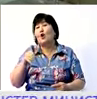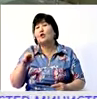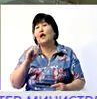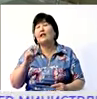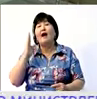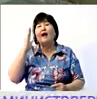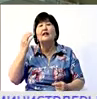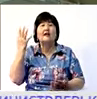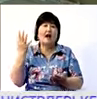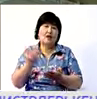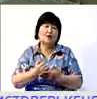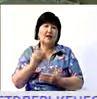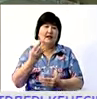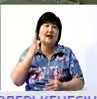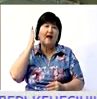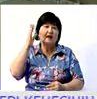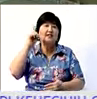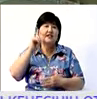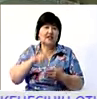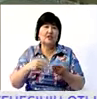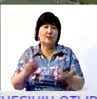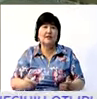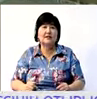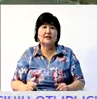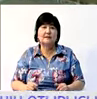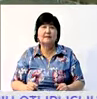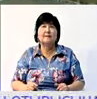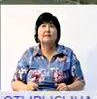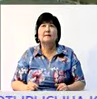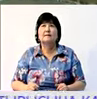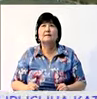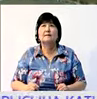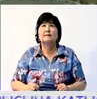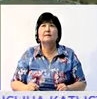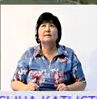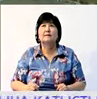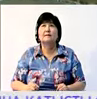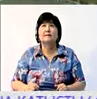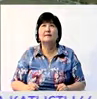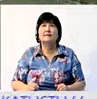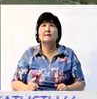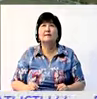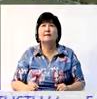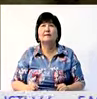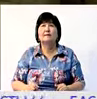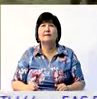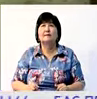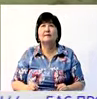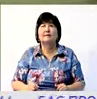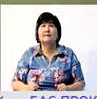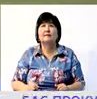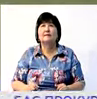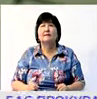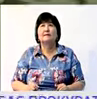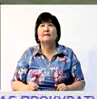Жайнаның алар асулары әлі алда деген сенімдеміз. Мадина Жұмаділдаева, Ахан Алиев, Төрехан Қожахметов, Қызылорда